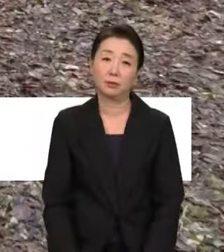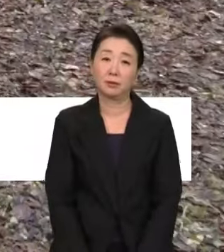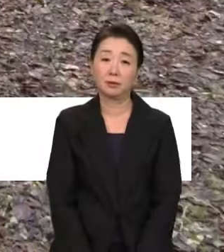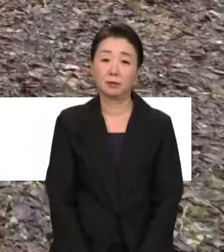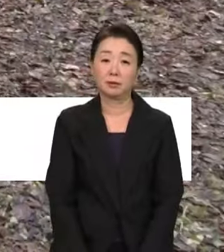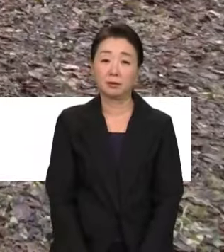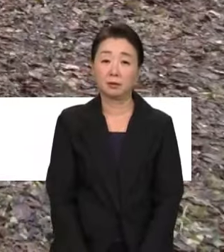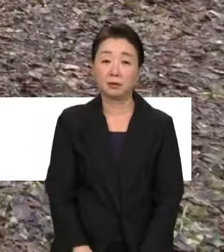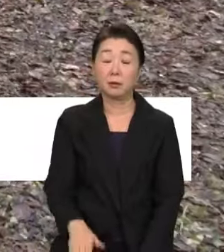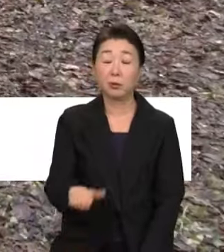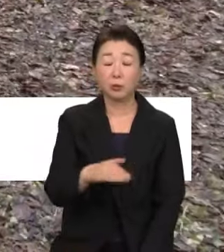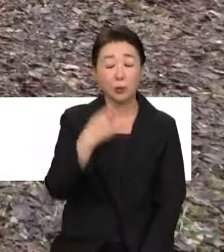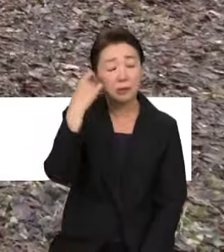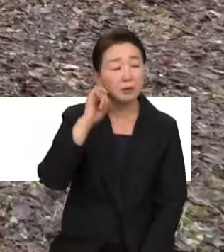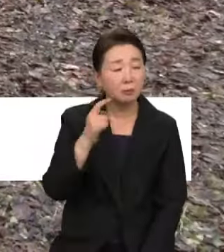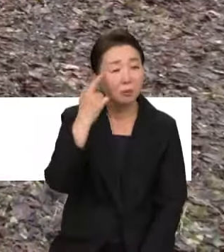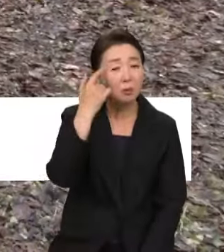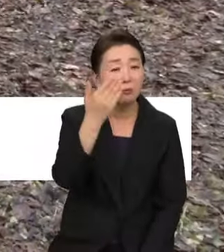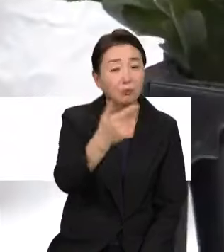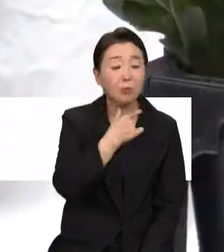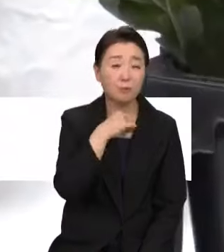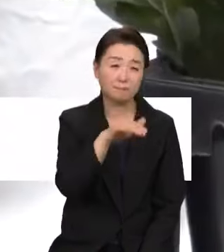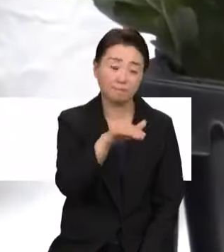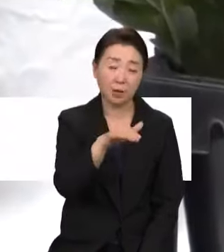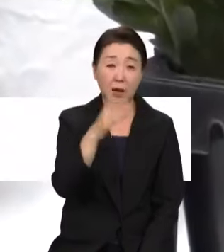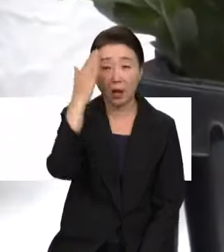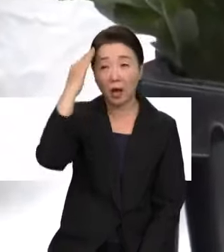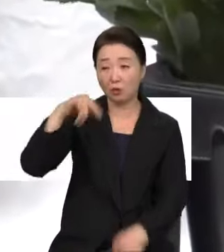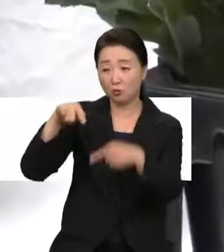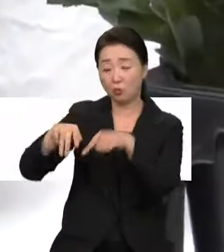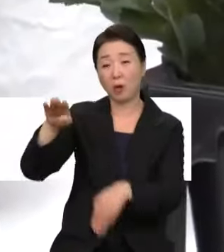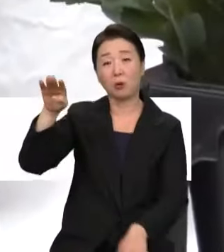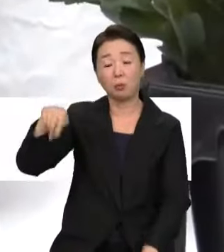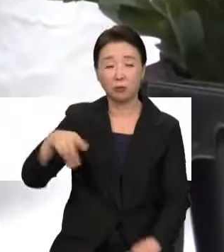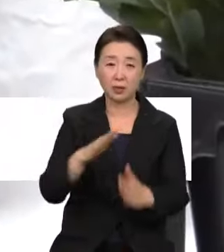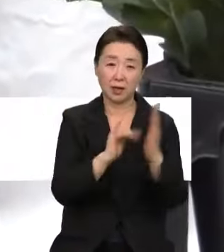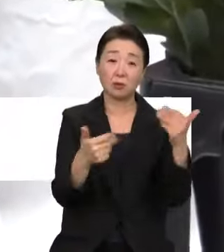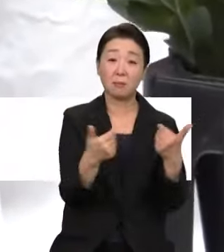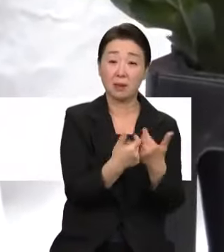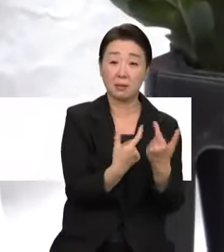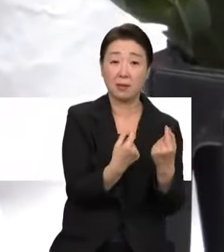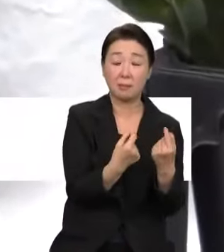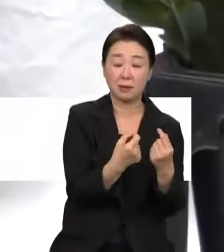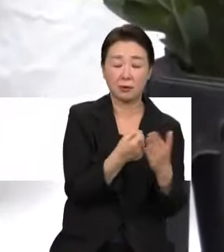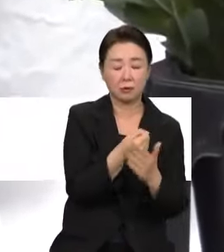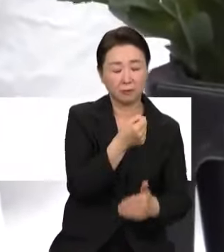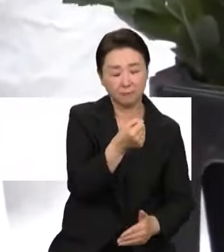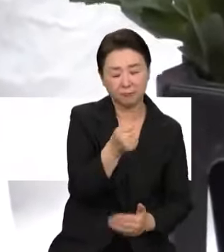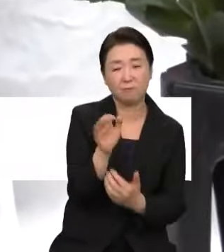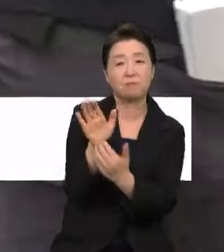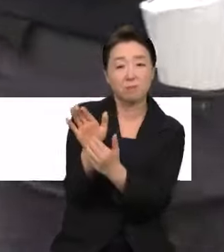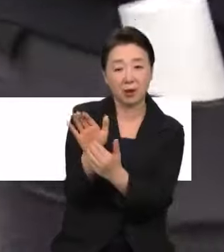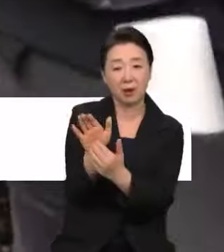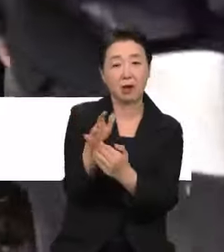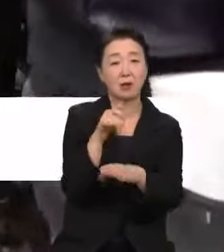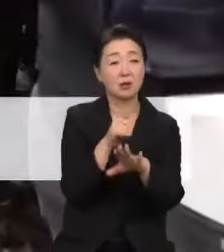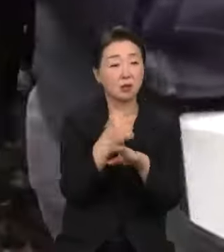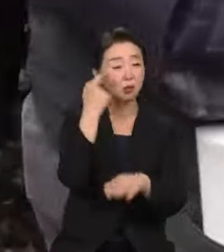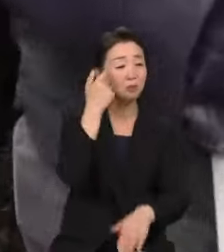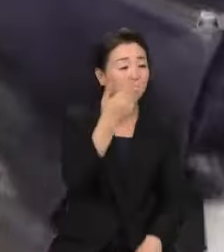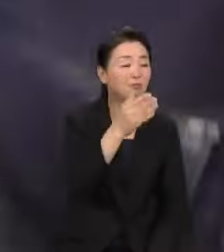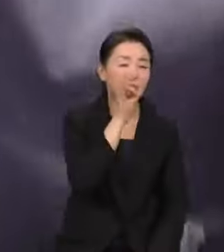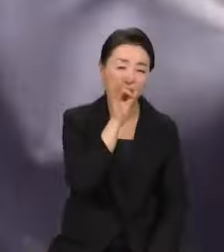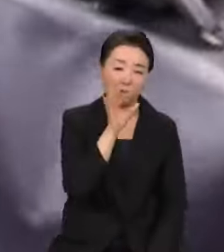저희도 소회를 묻고 싶었지만 한국 외교부가 유가족이 극 반대한다며 취재 일체를 막아서 입장을 들어볼